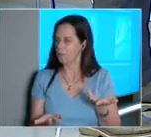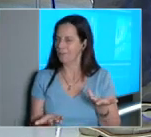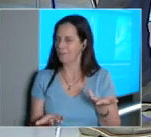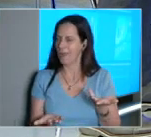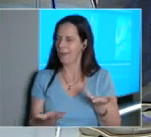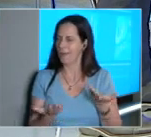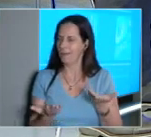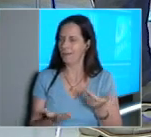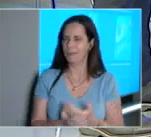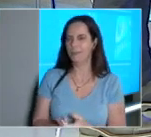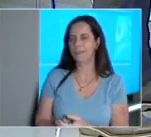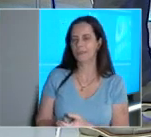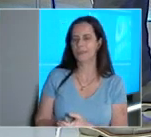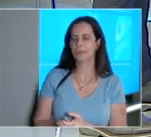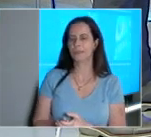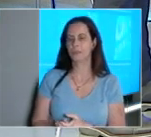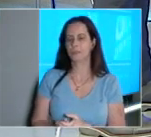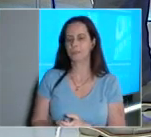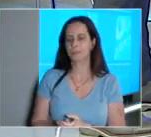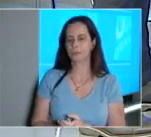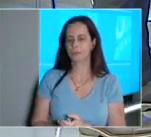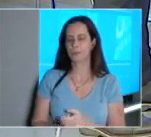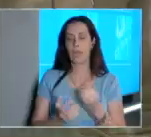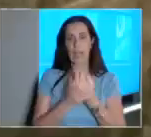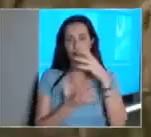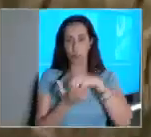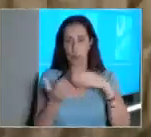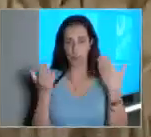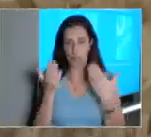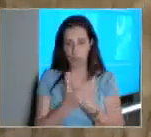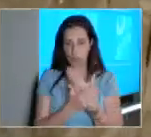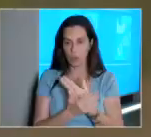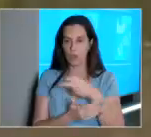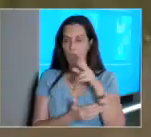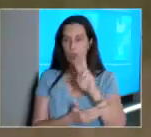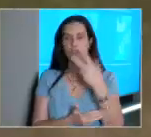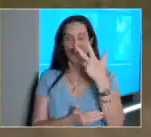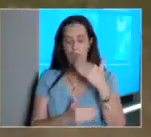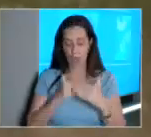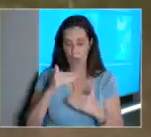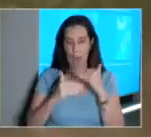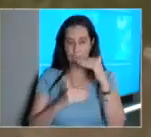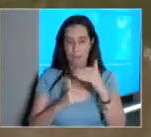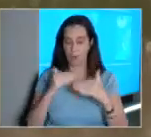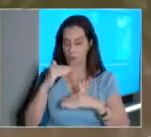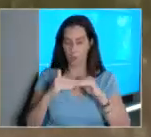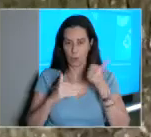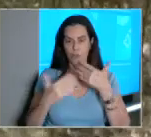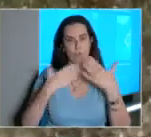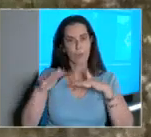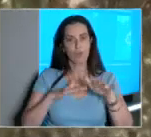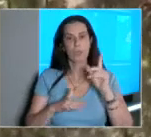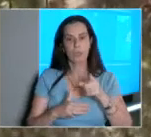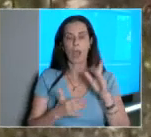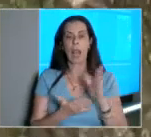כאילו מה? לא, לא. להקים יישוב חדש במדינת ישראל יש שלושה שלבים. שלב ראשון, ישיבת ממשלה